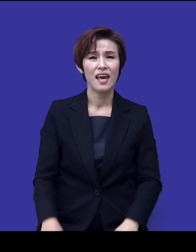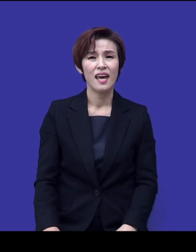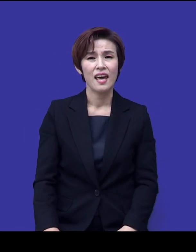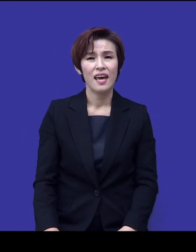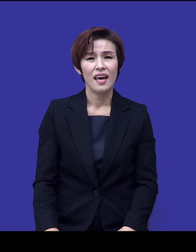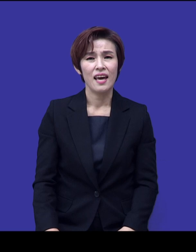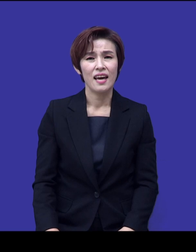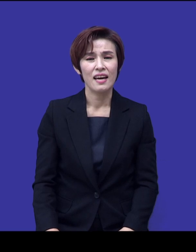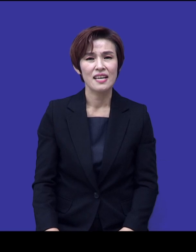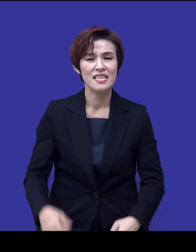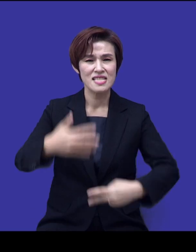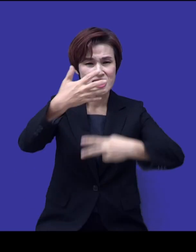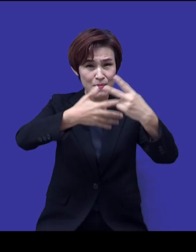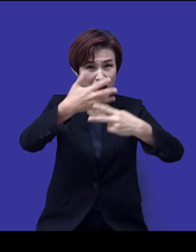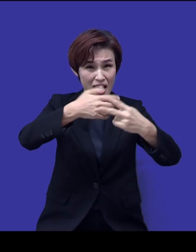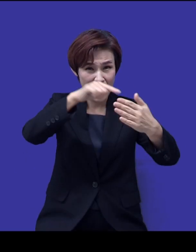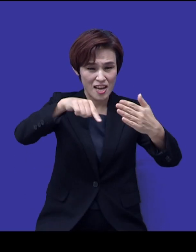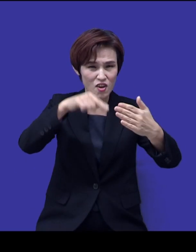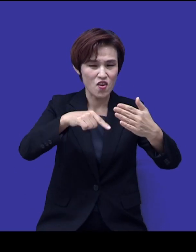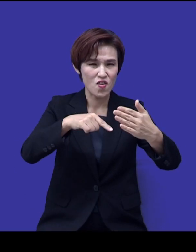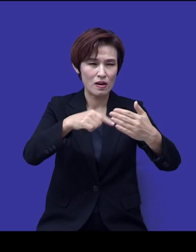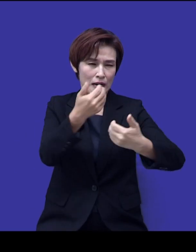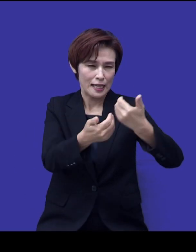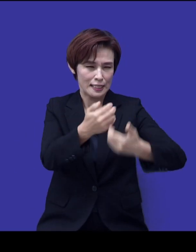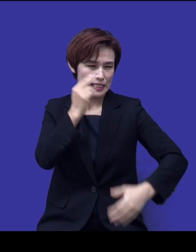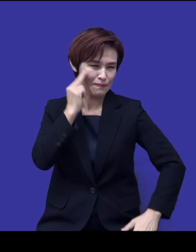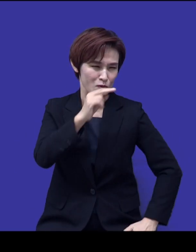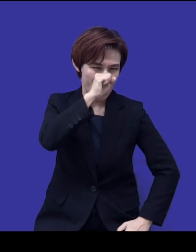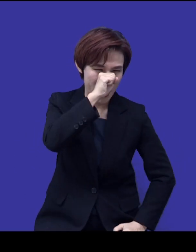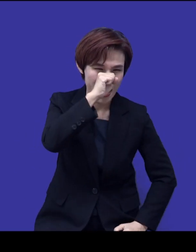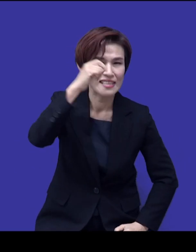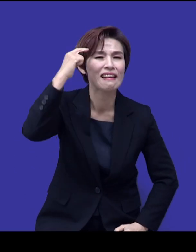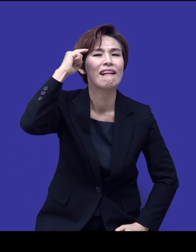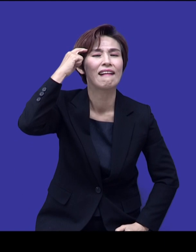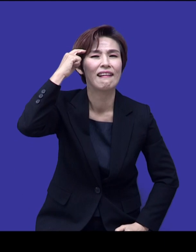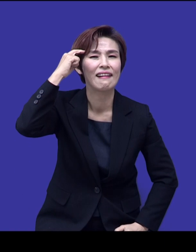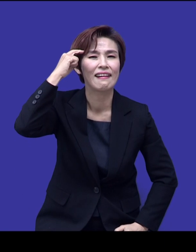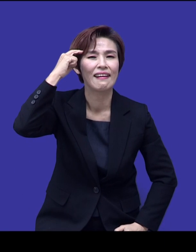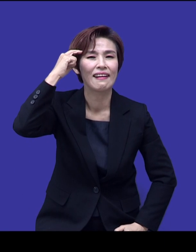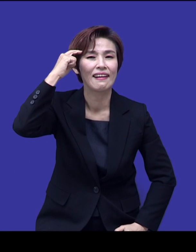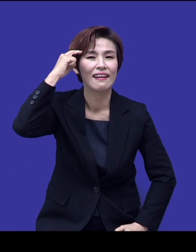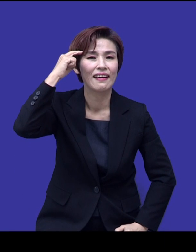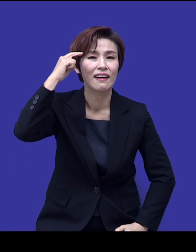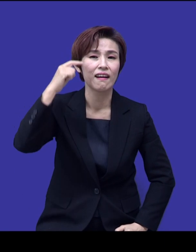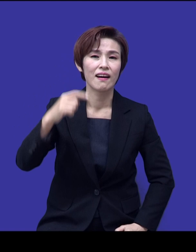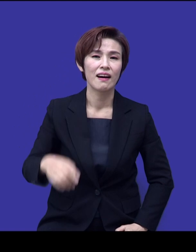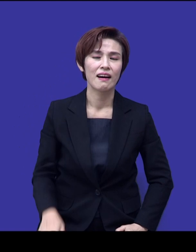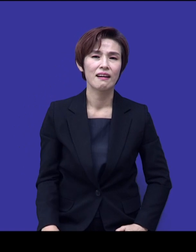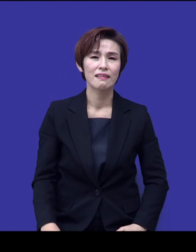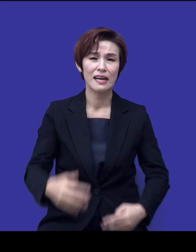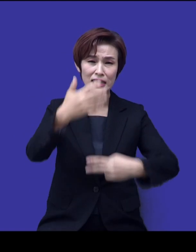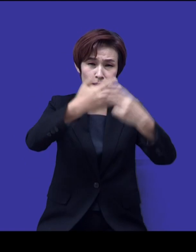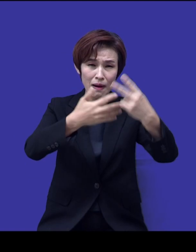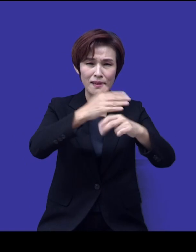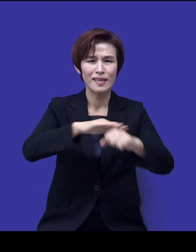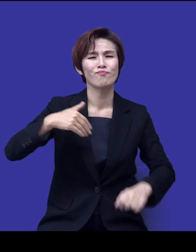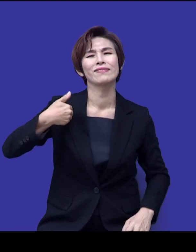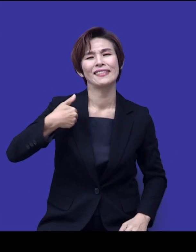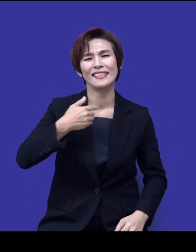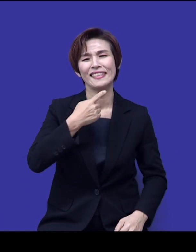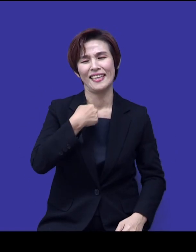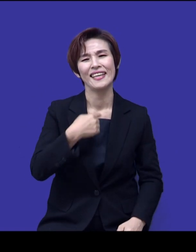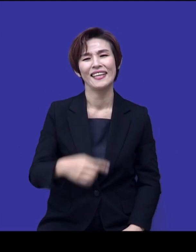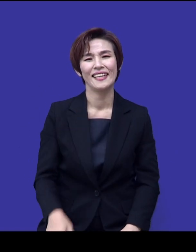된다고 생각했어요. 갈등이 어영부영 뭐 이렇게 찌질한 건 드라마 아니다 그랬거든요. 네네. 드라마를 잘 몰랐던 겁니다.